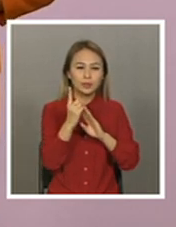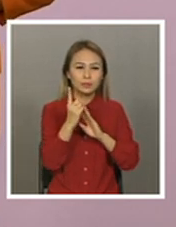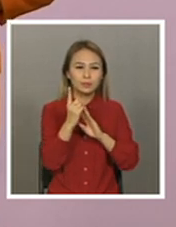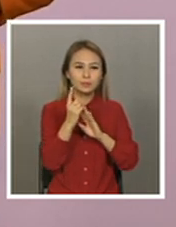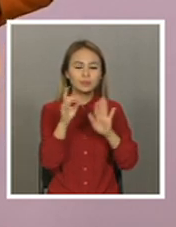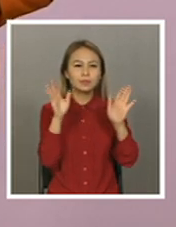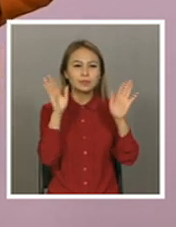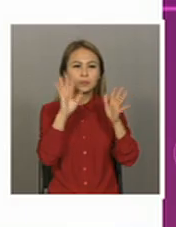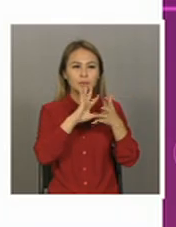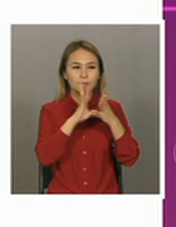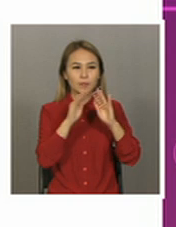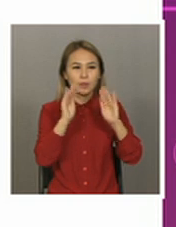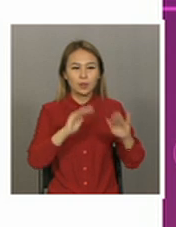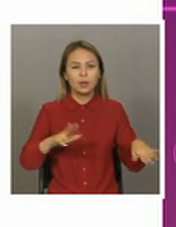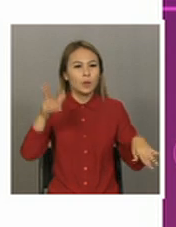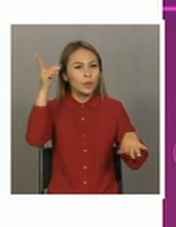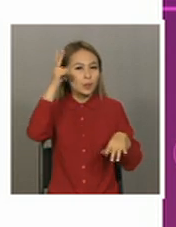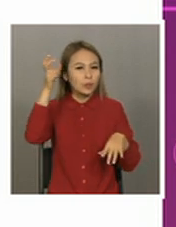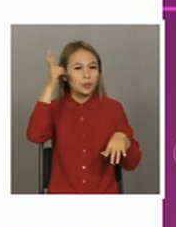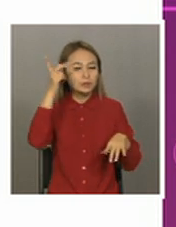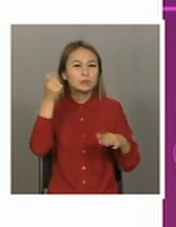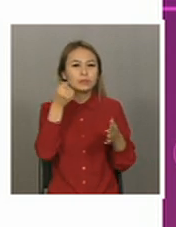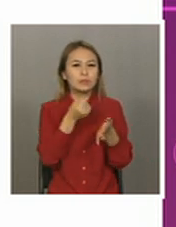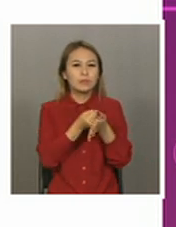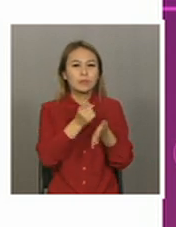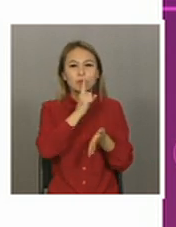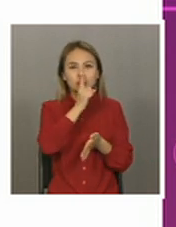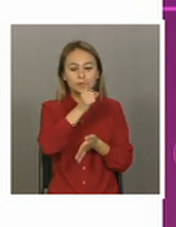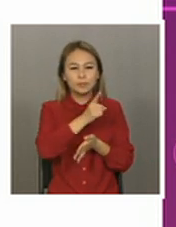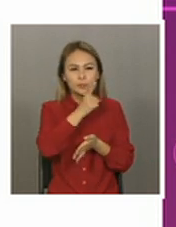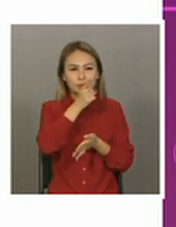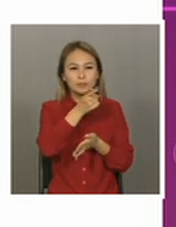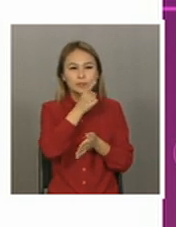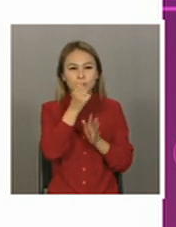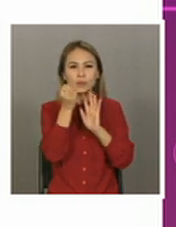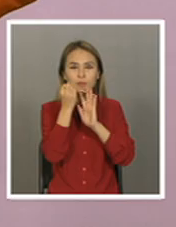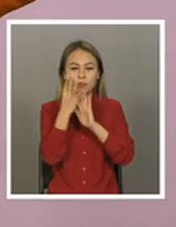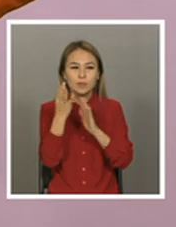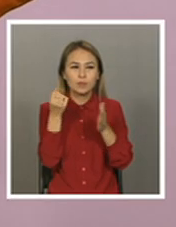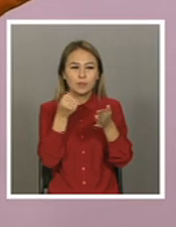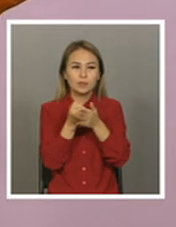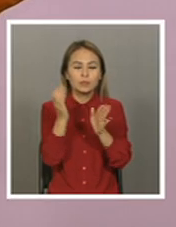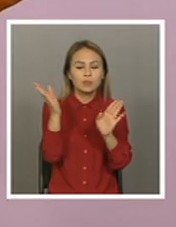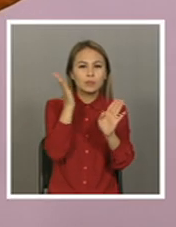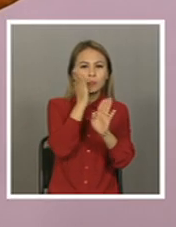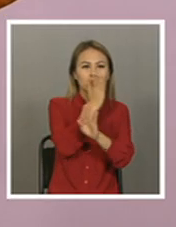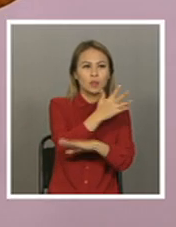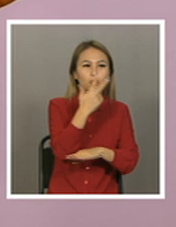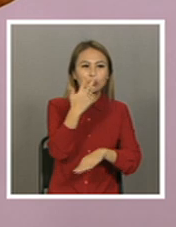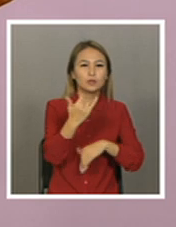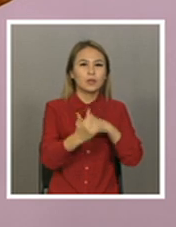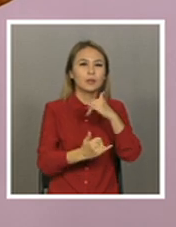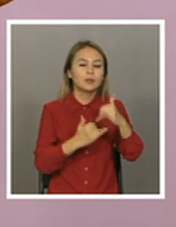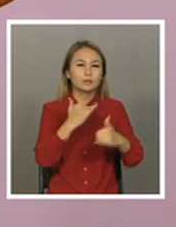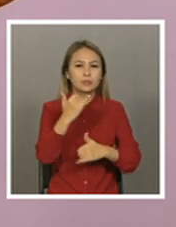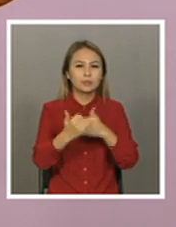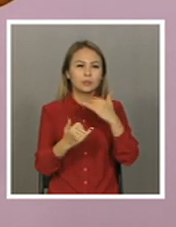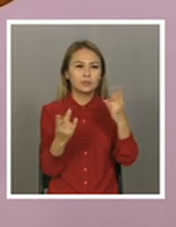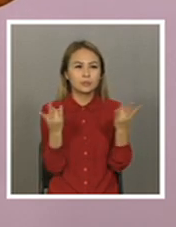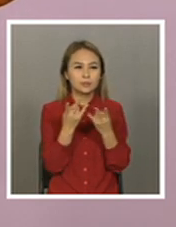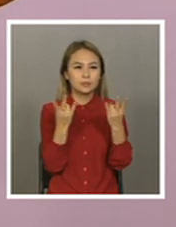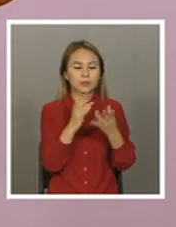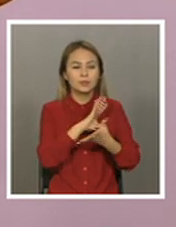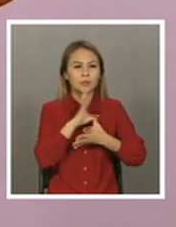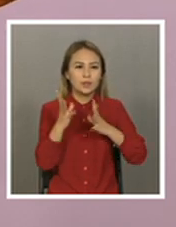Балалар, көжек сәбізге жету үшін 14-тен 3 қадам солға қарай жүрді.